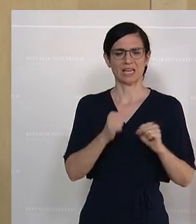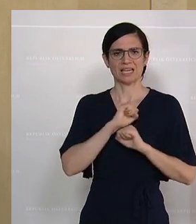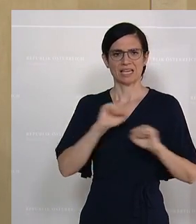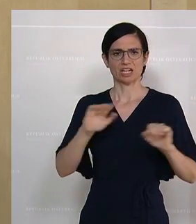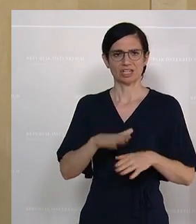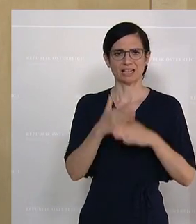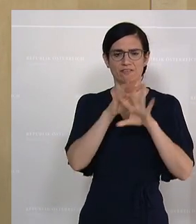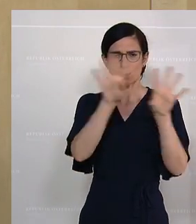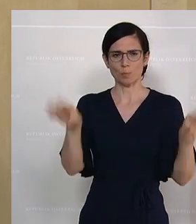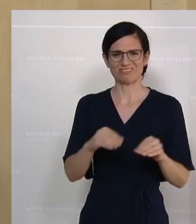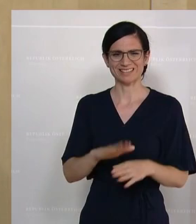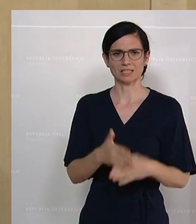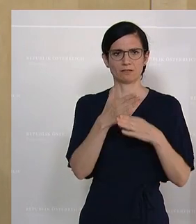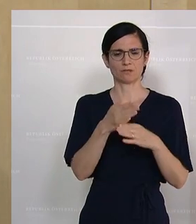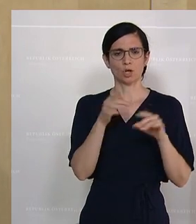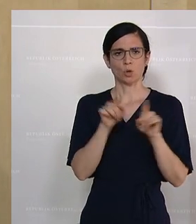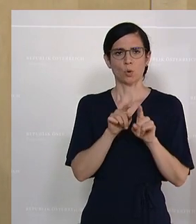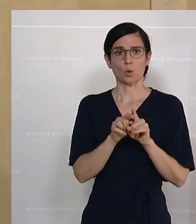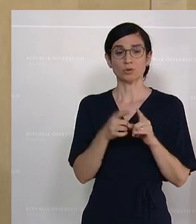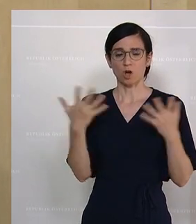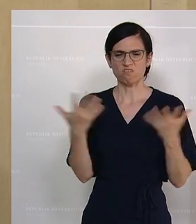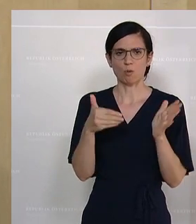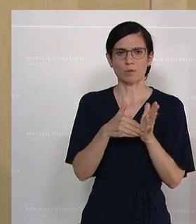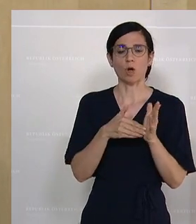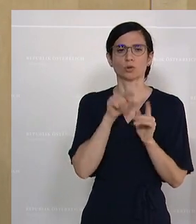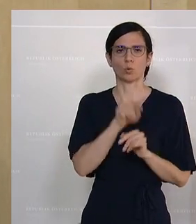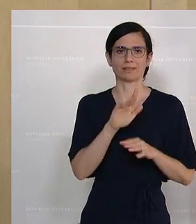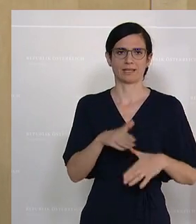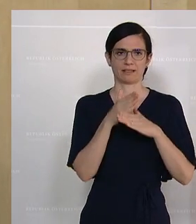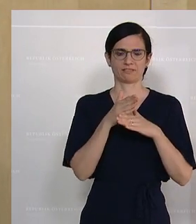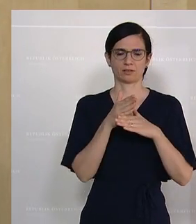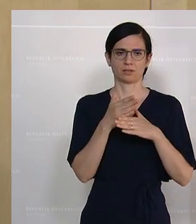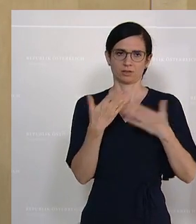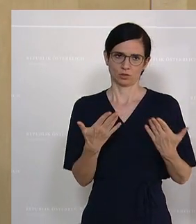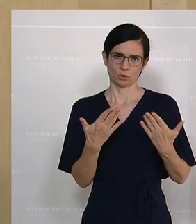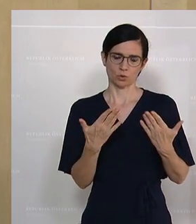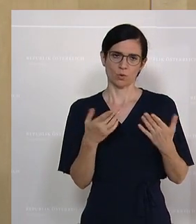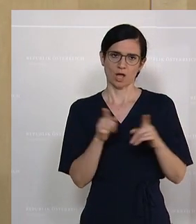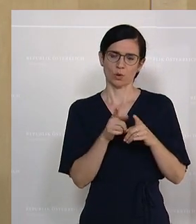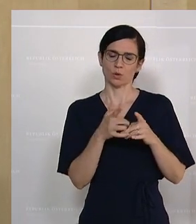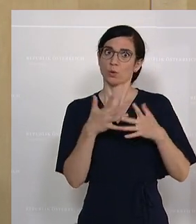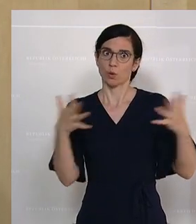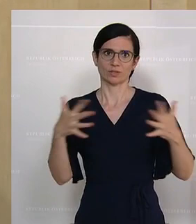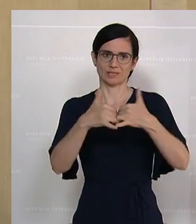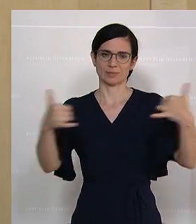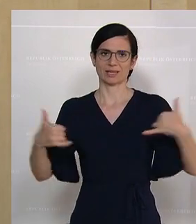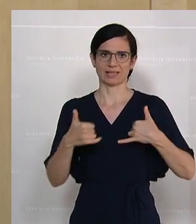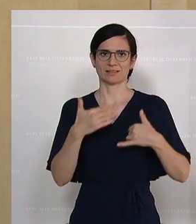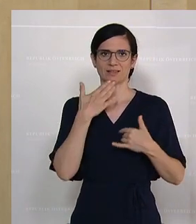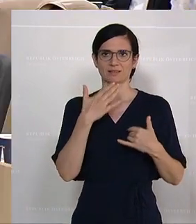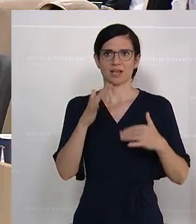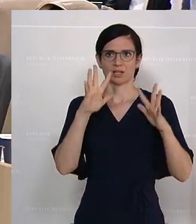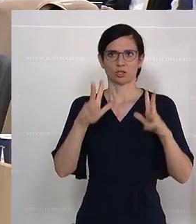umfassende hilfe und selbst dort wo es besonders notwendig ist und es ist und bleibt ein großes paket dankeschön